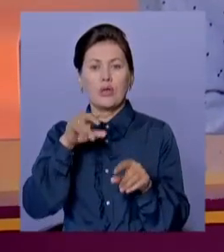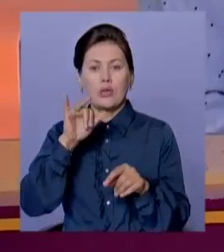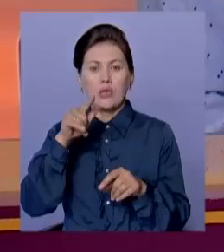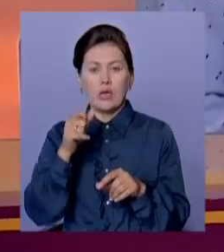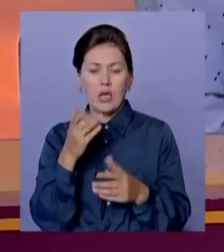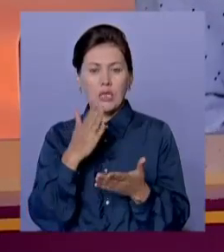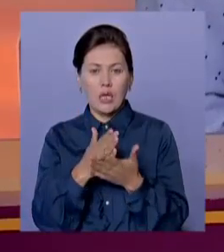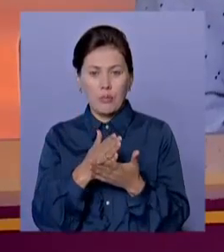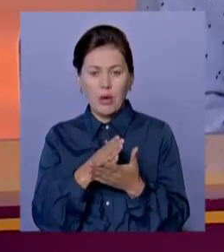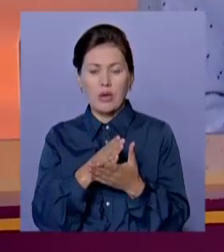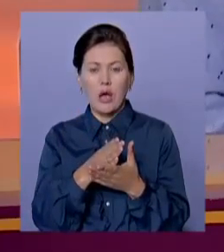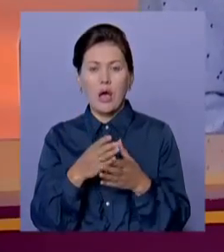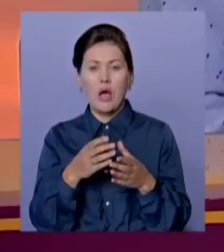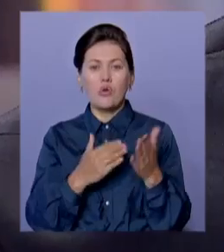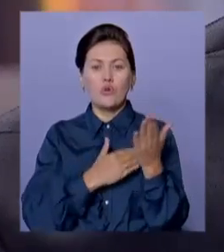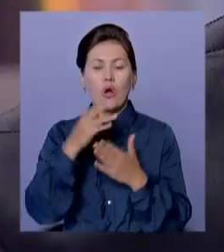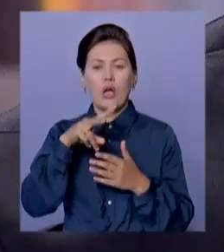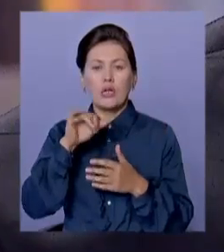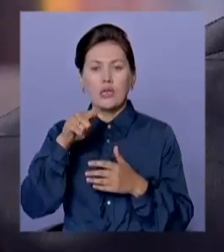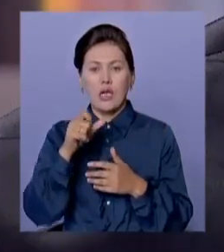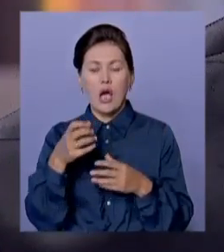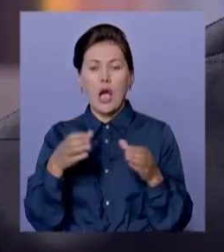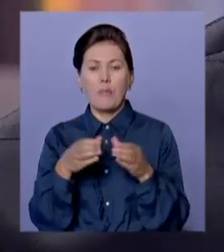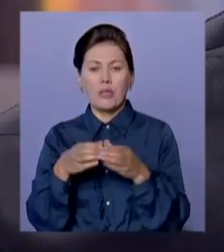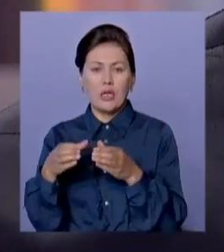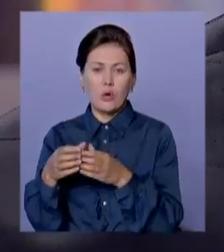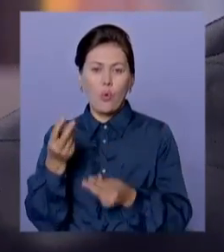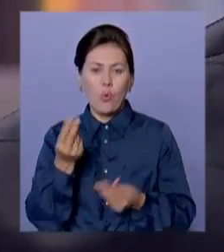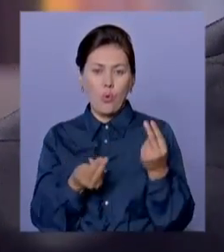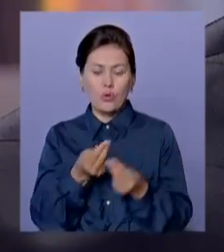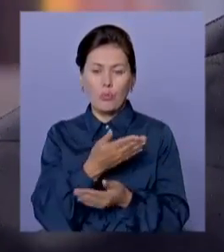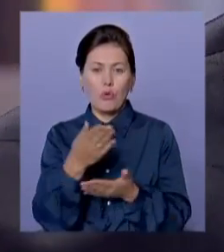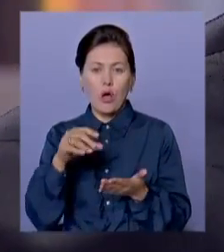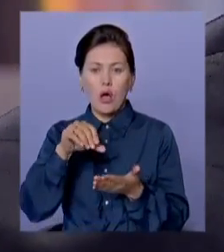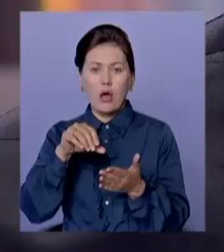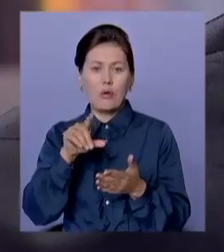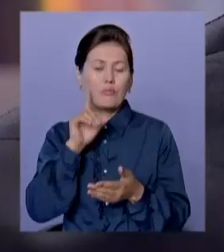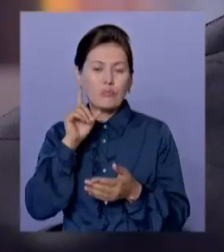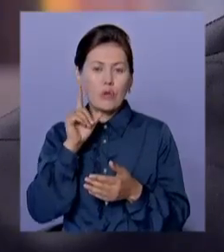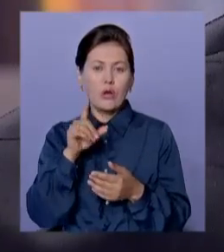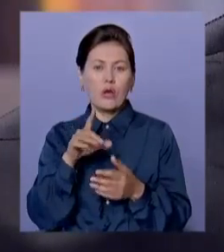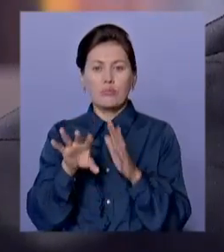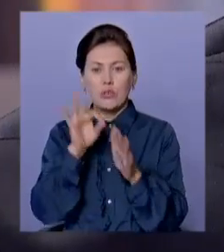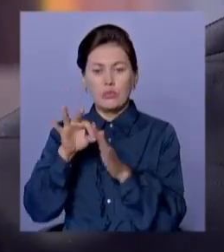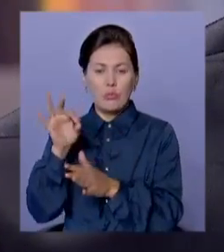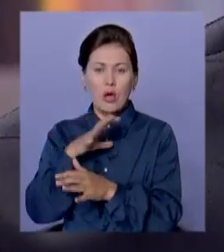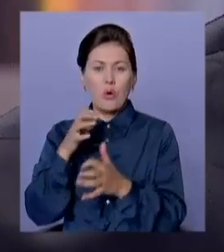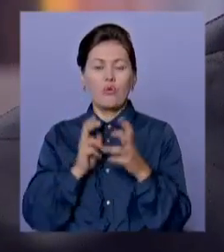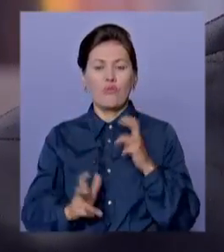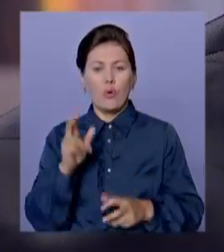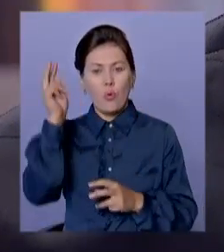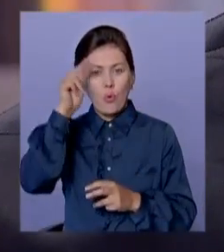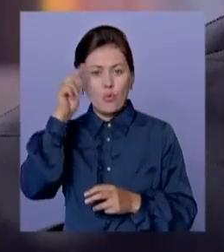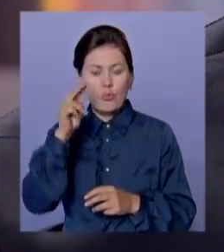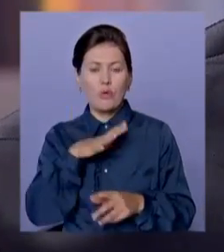бар. Жоғарғы лигада ойнайды командалар, сол балаларын таңдап алады. Жас балаларды және университет оқып